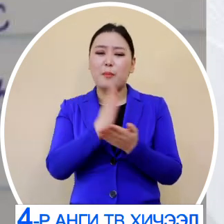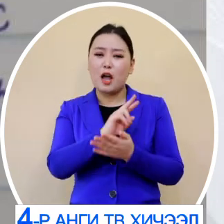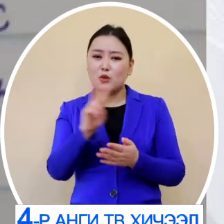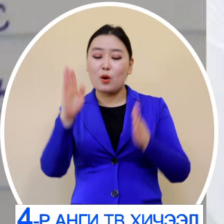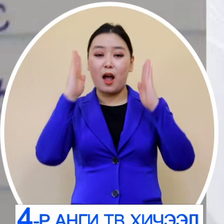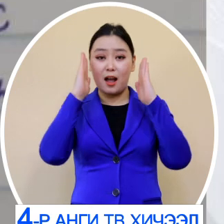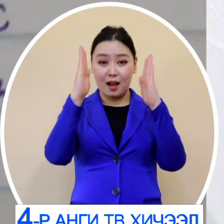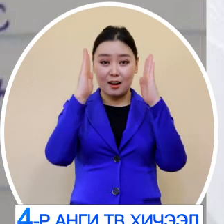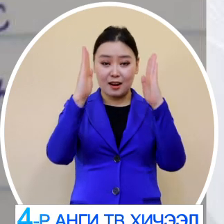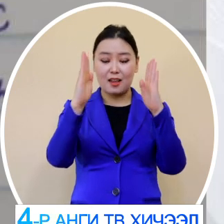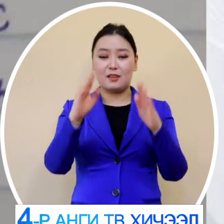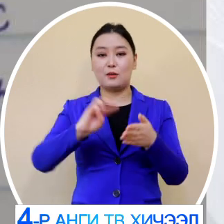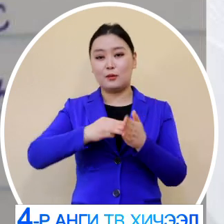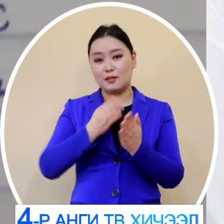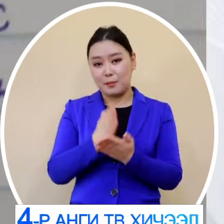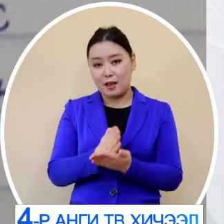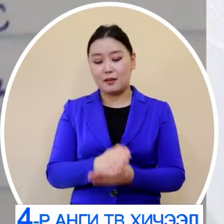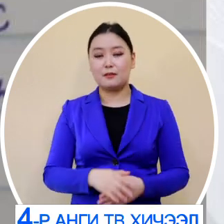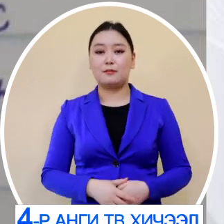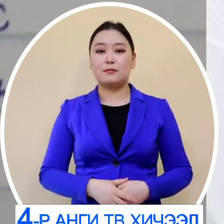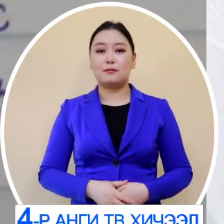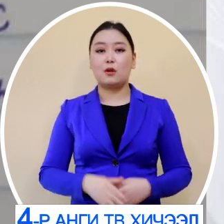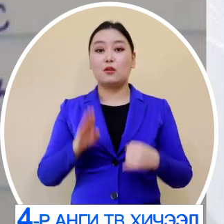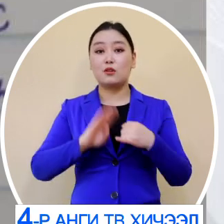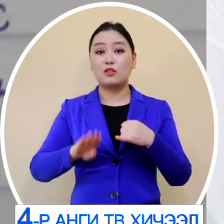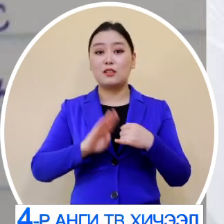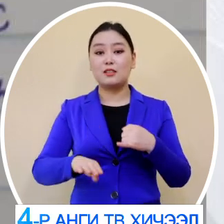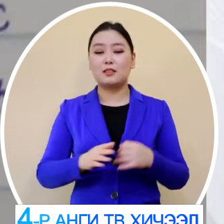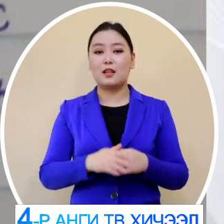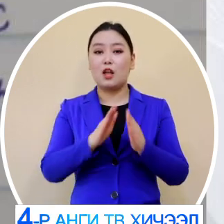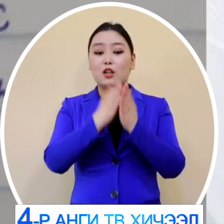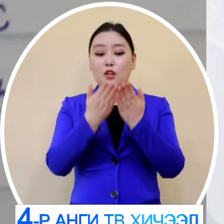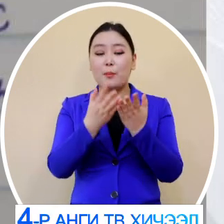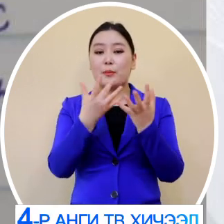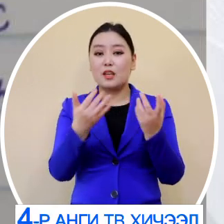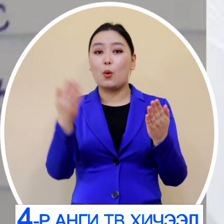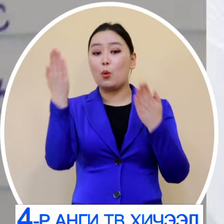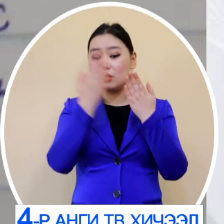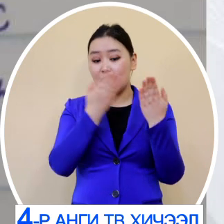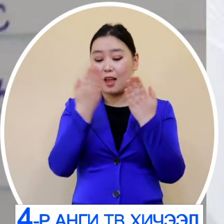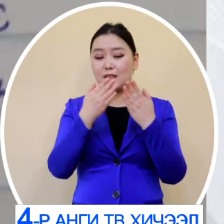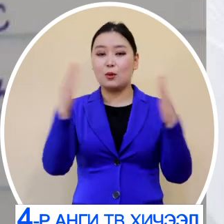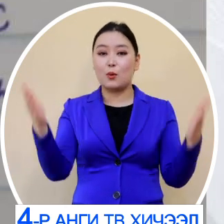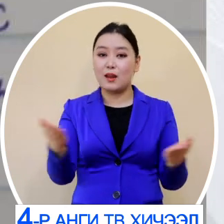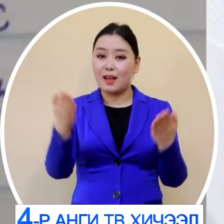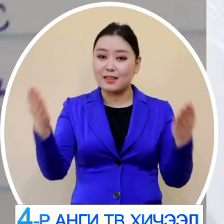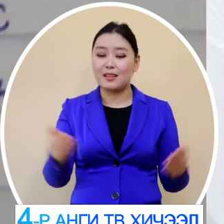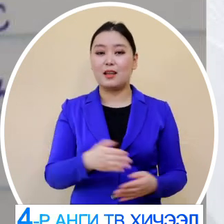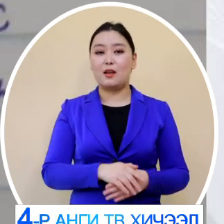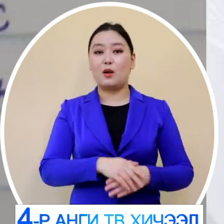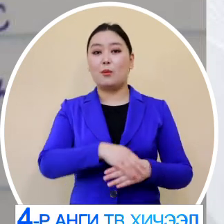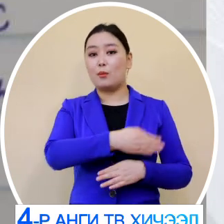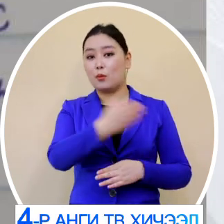гэдгийг анхааруулахаар төлөвлөжээ. За ингээд төгсгөл хэсэгтээ бол ном их уншараа гэсэн уриалгыг бусдаа